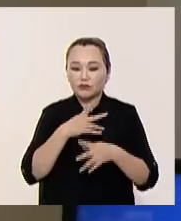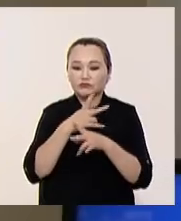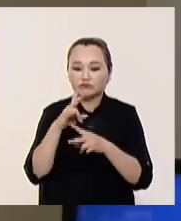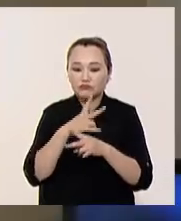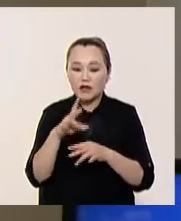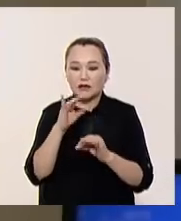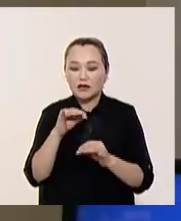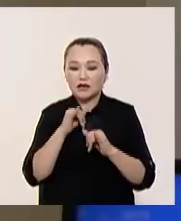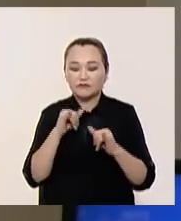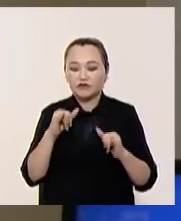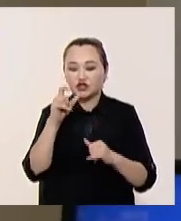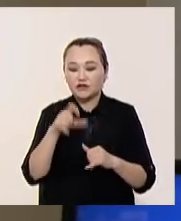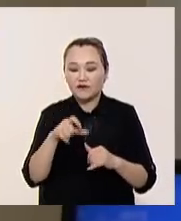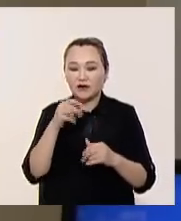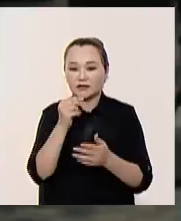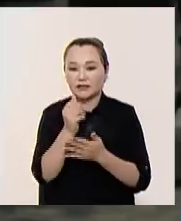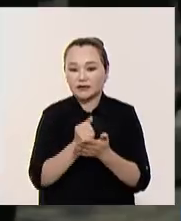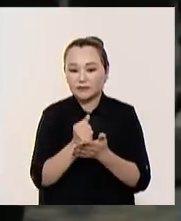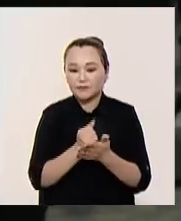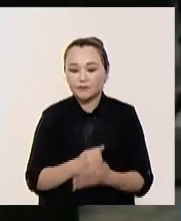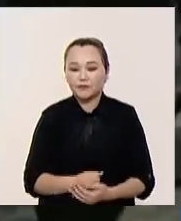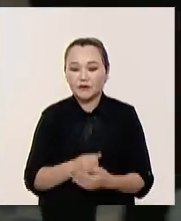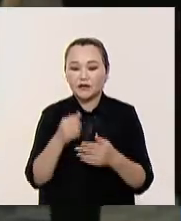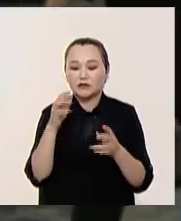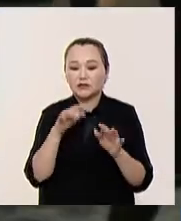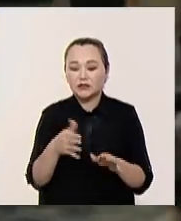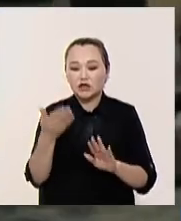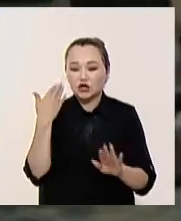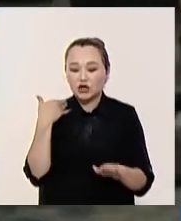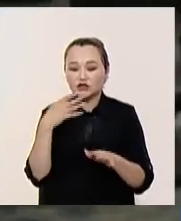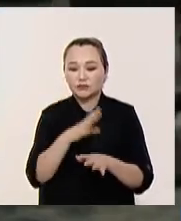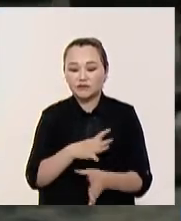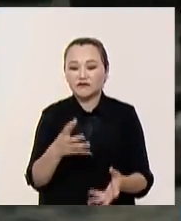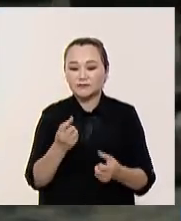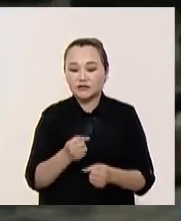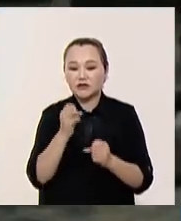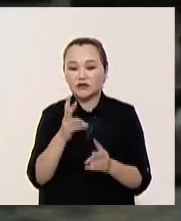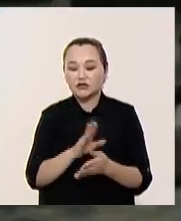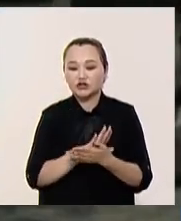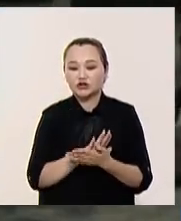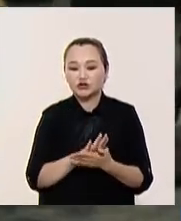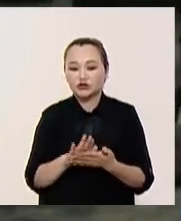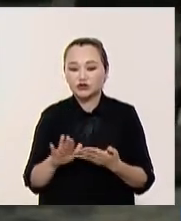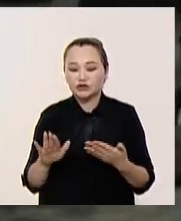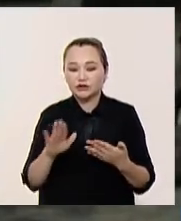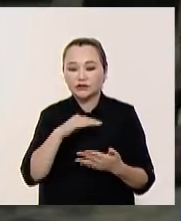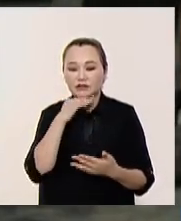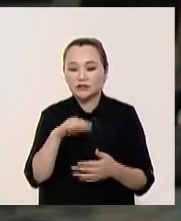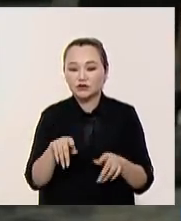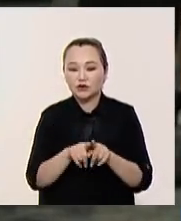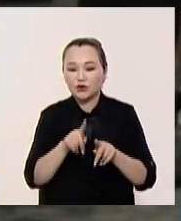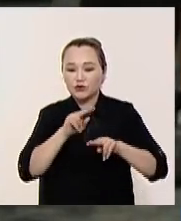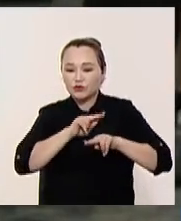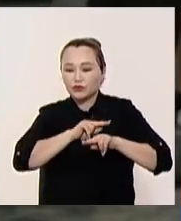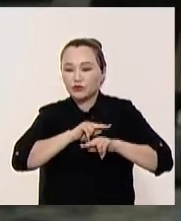направлений и развитие человеческого капитала. Дело в том, что раньше всегда металлургия воспринималась чисто как достаточно такое